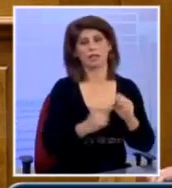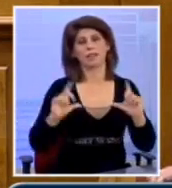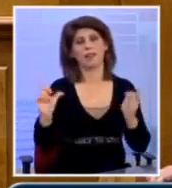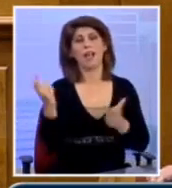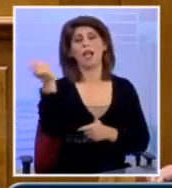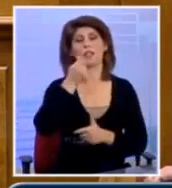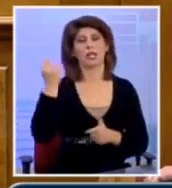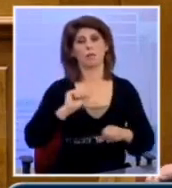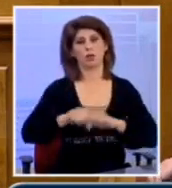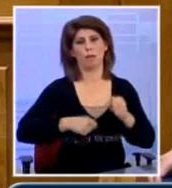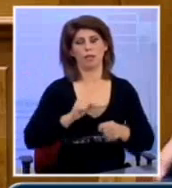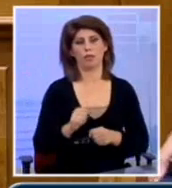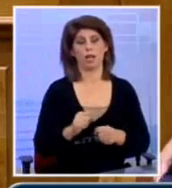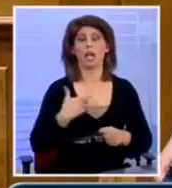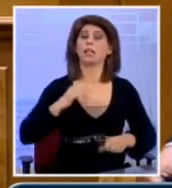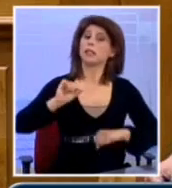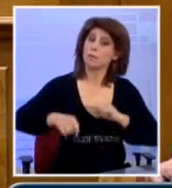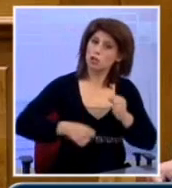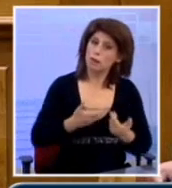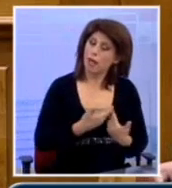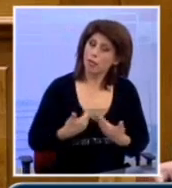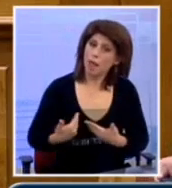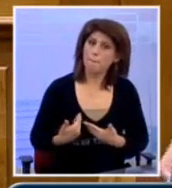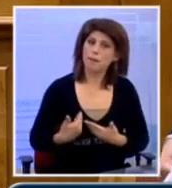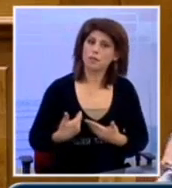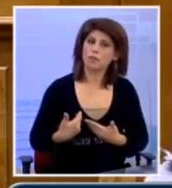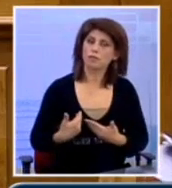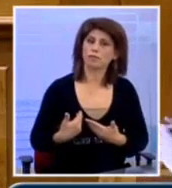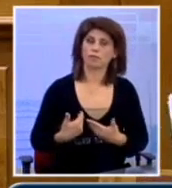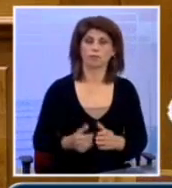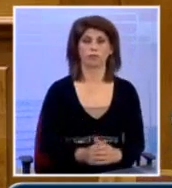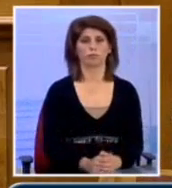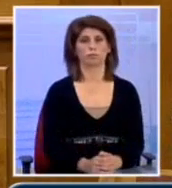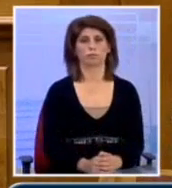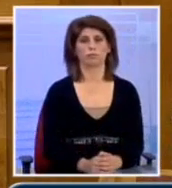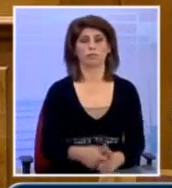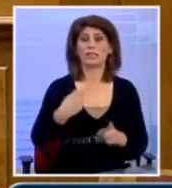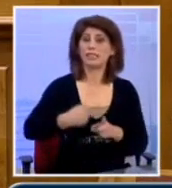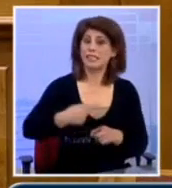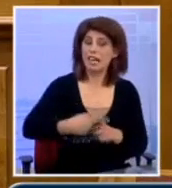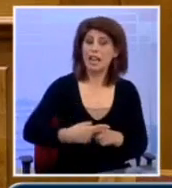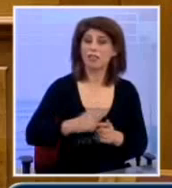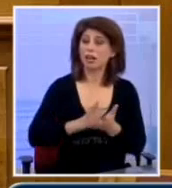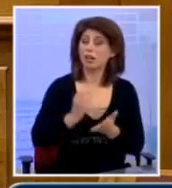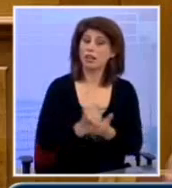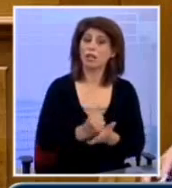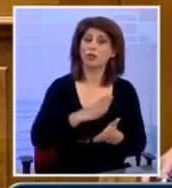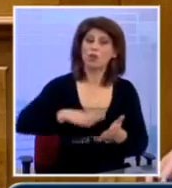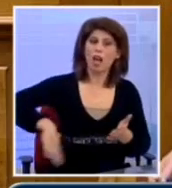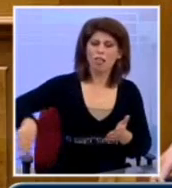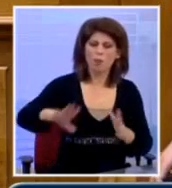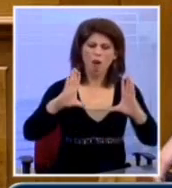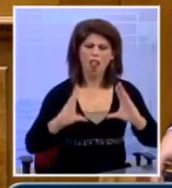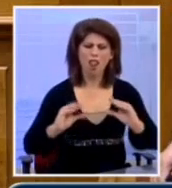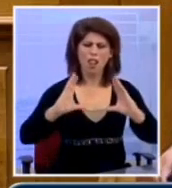εθνική προσπάθεια. Την προσπάθειά μας να σηκώσουμε την πατρίδα και τον λαό μας από την λάσπη